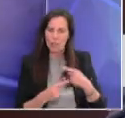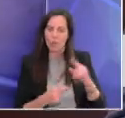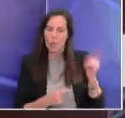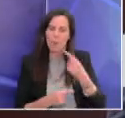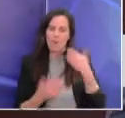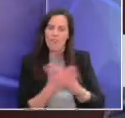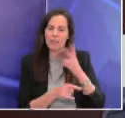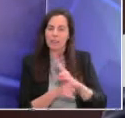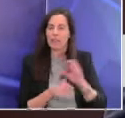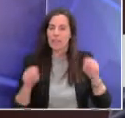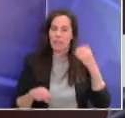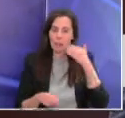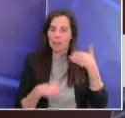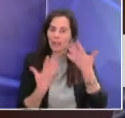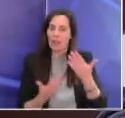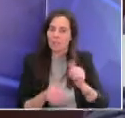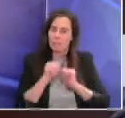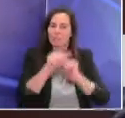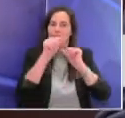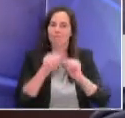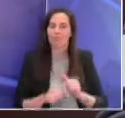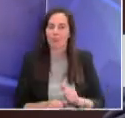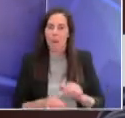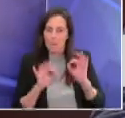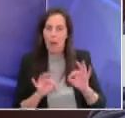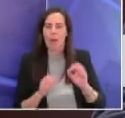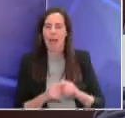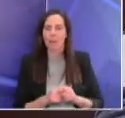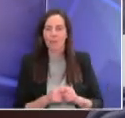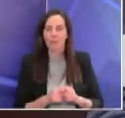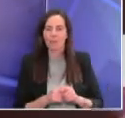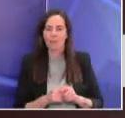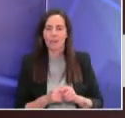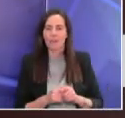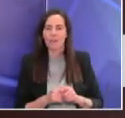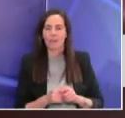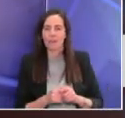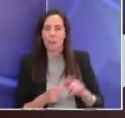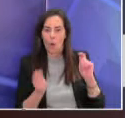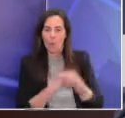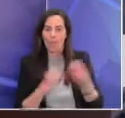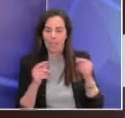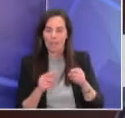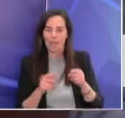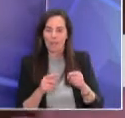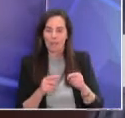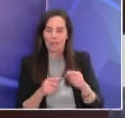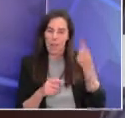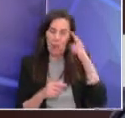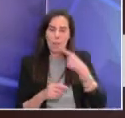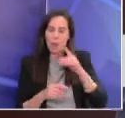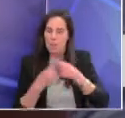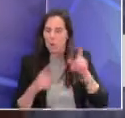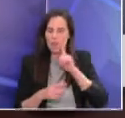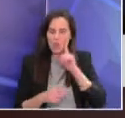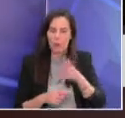על פייק ניוז. דונלד טראמפ נתן לכם איזה בוסט קטן לעניין. בוסט ענק לעניין. תשמעו, הוא הפך את הדבר הזה לקונספט. עד היום קראו לזה בכל